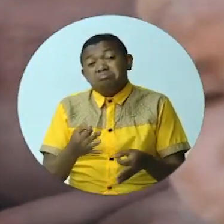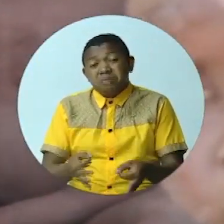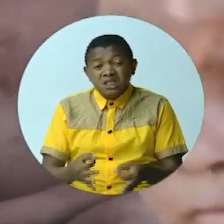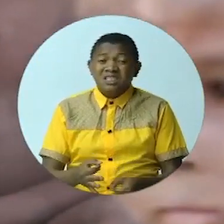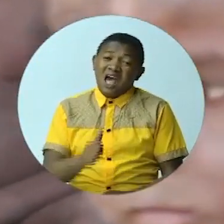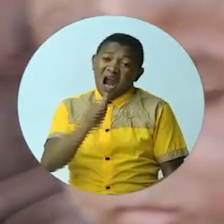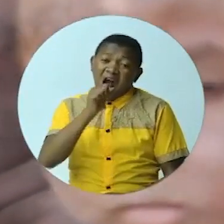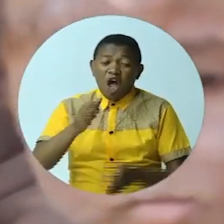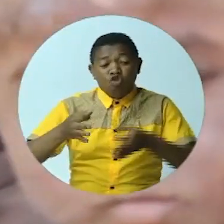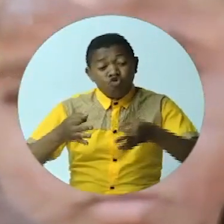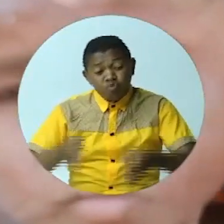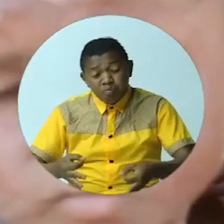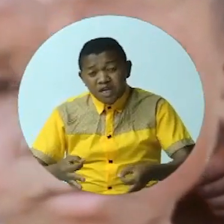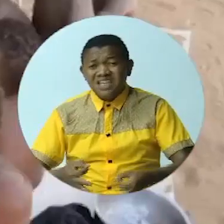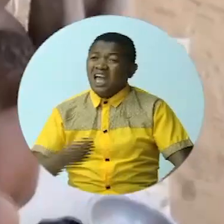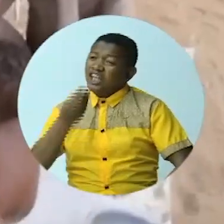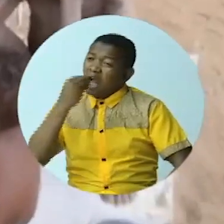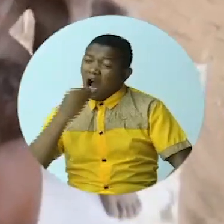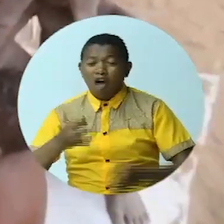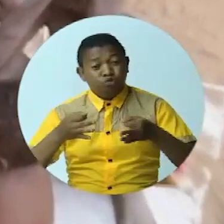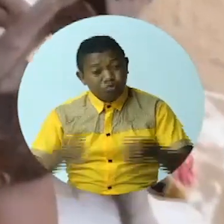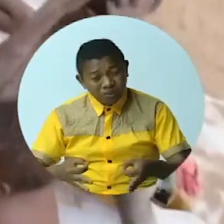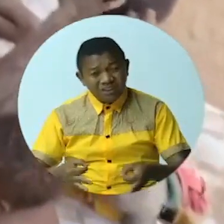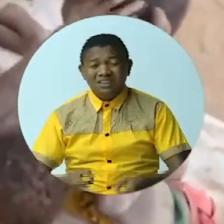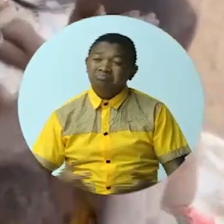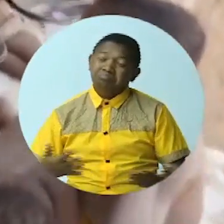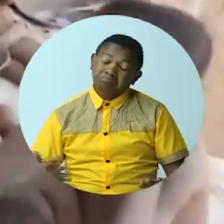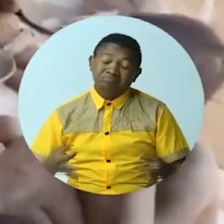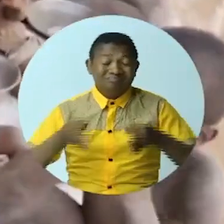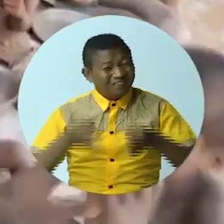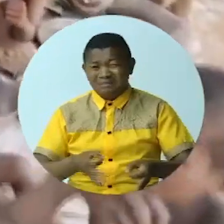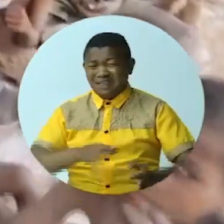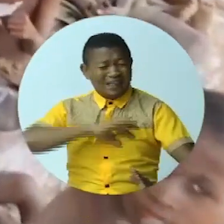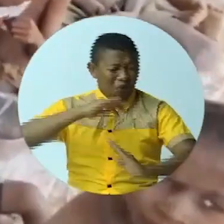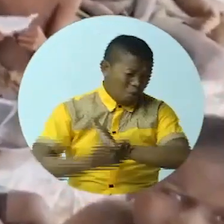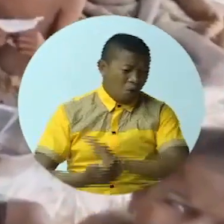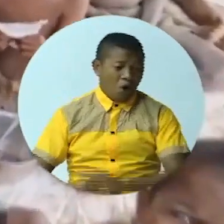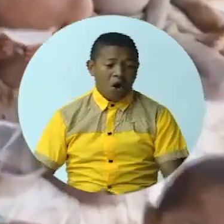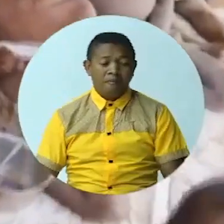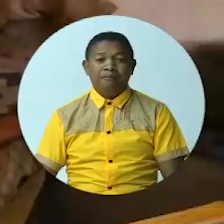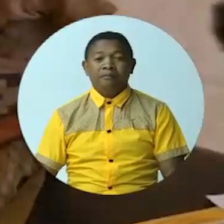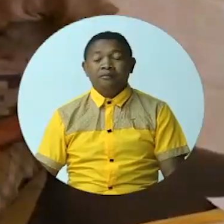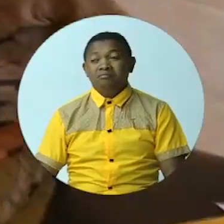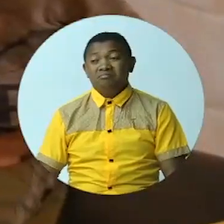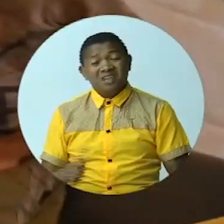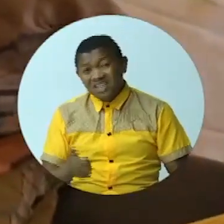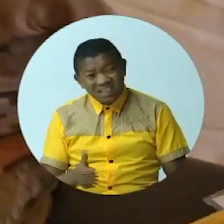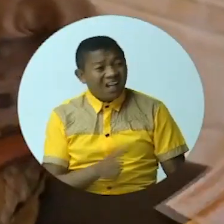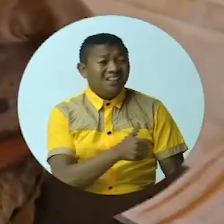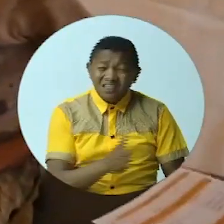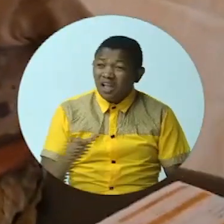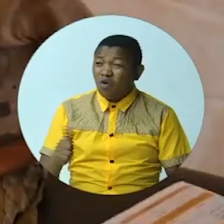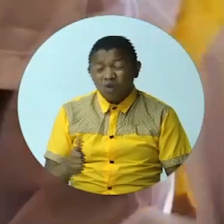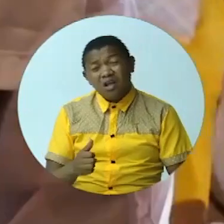rano, tsy ampy sakafo, tsy misy sitsabony. Izy ary ny anteheran'izy ireo